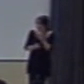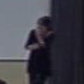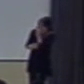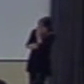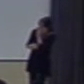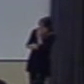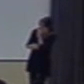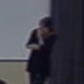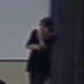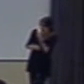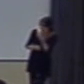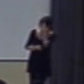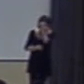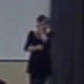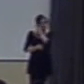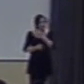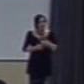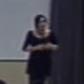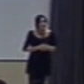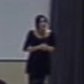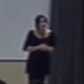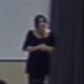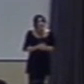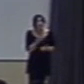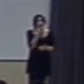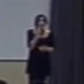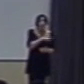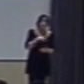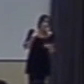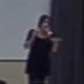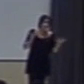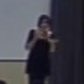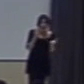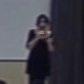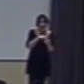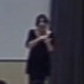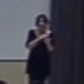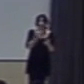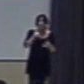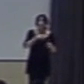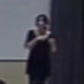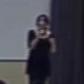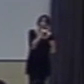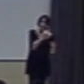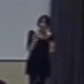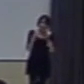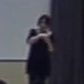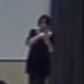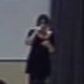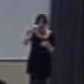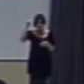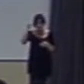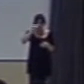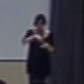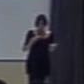A mi no m'agrada fer generalitzacions, perquè a vegades en aquest zapping també entren els adults. Jo he preparat una